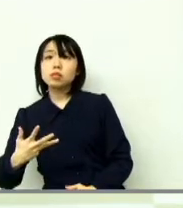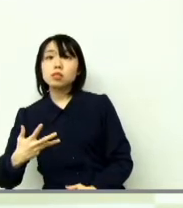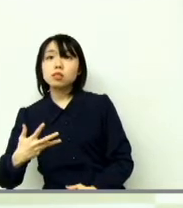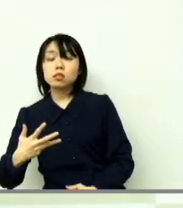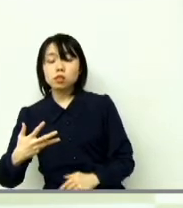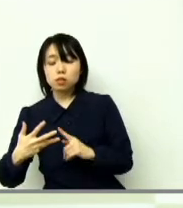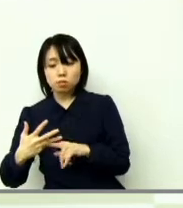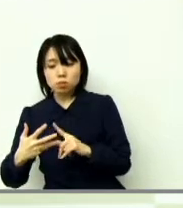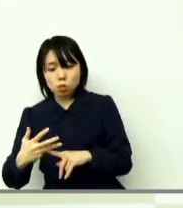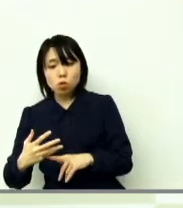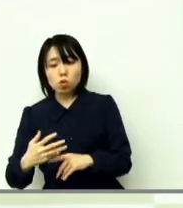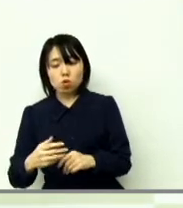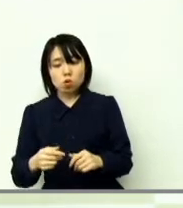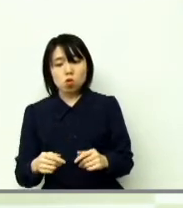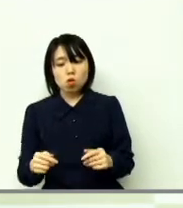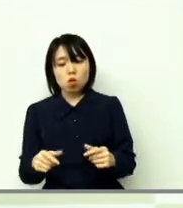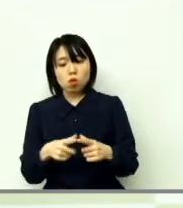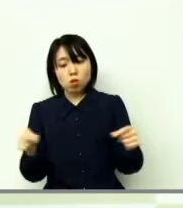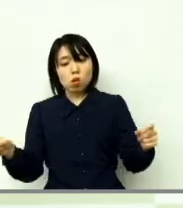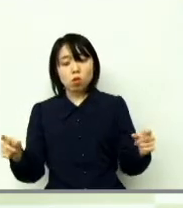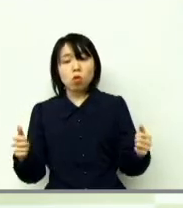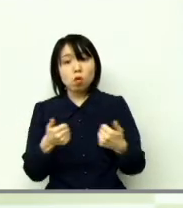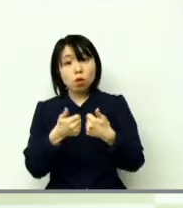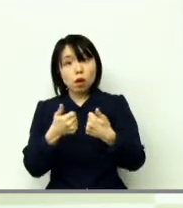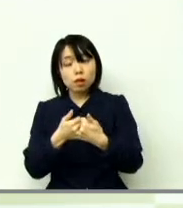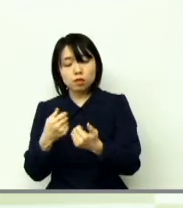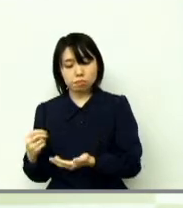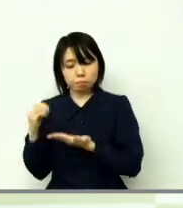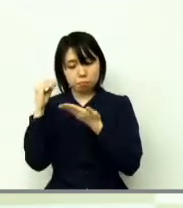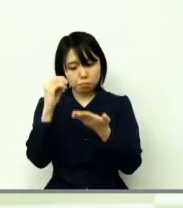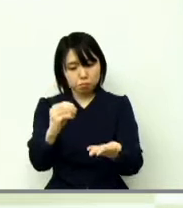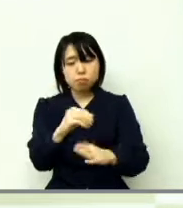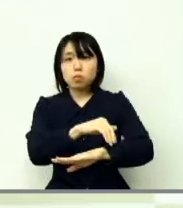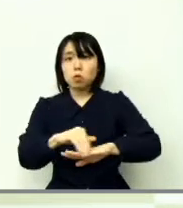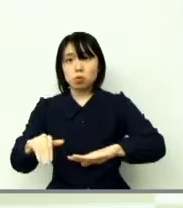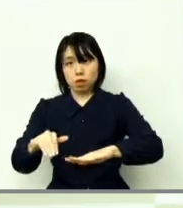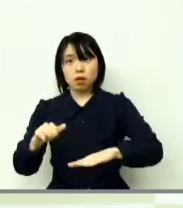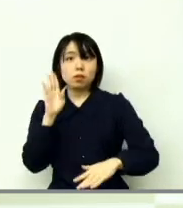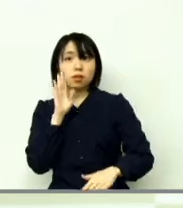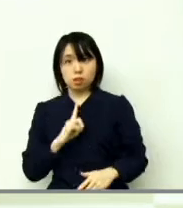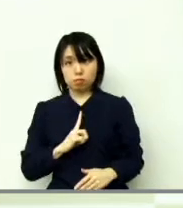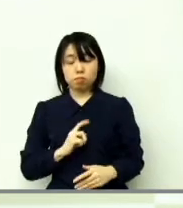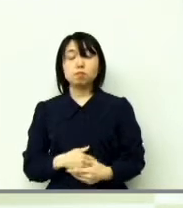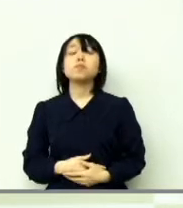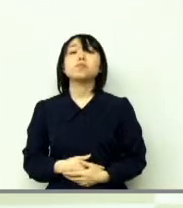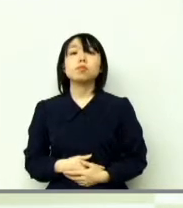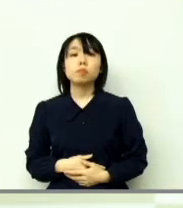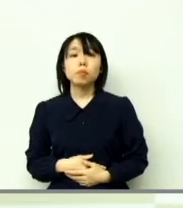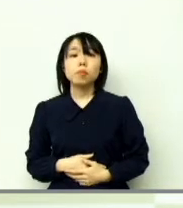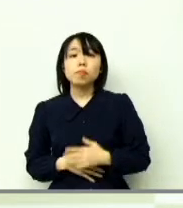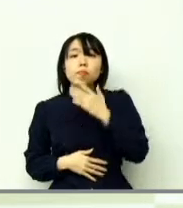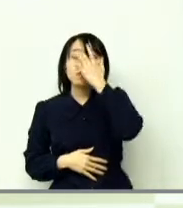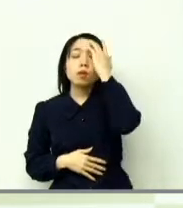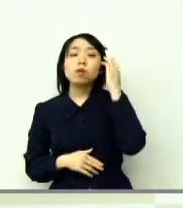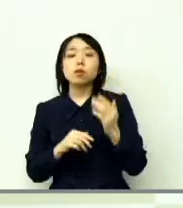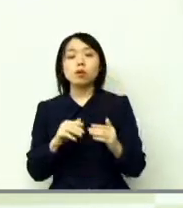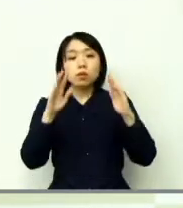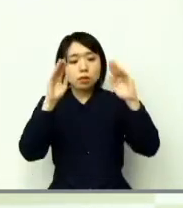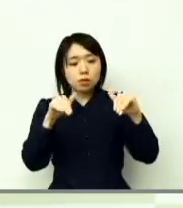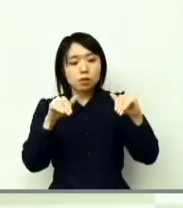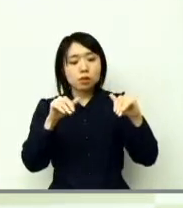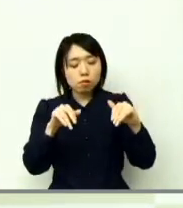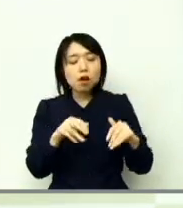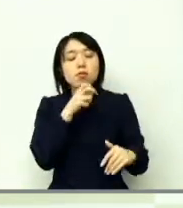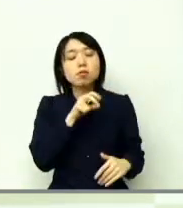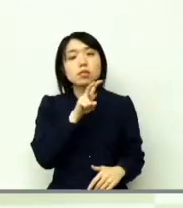提出をされるという話がございます。現在成人式については民法の成人年齢であります20歳